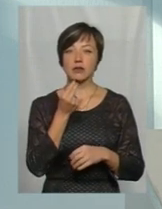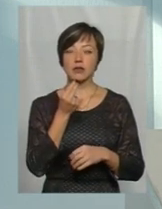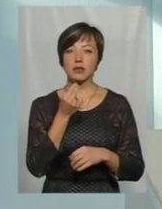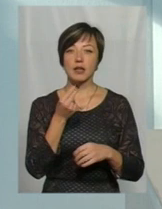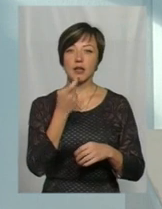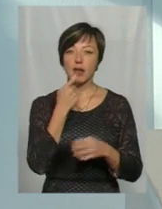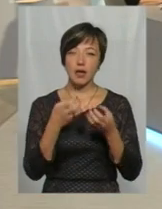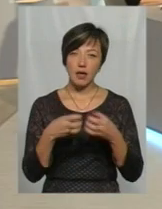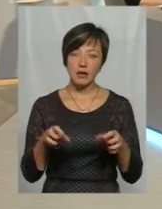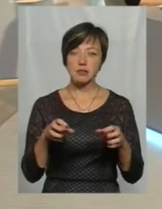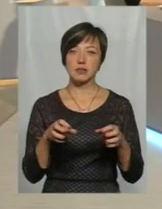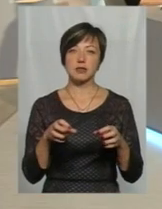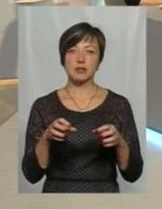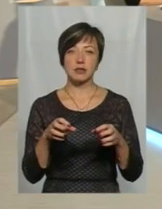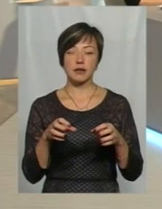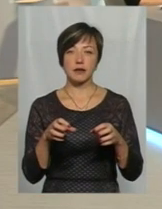яєць,